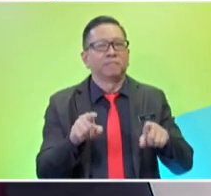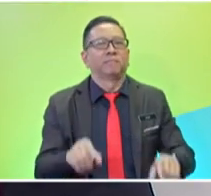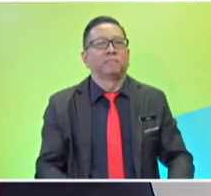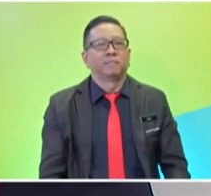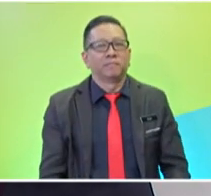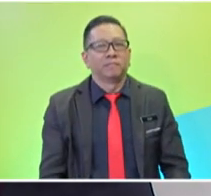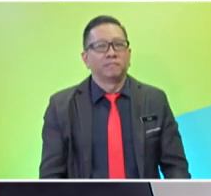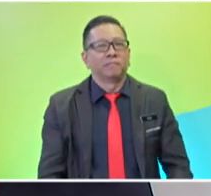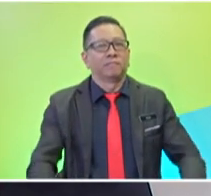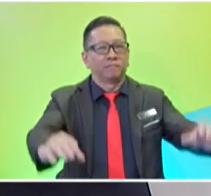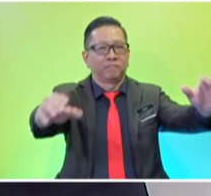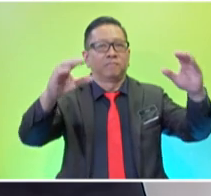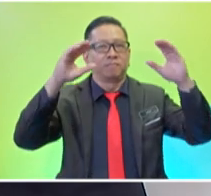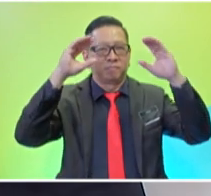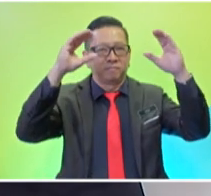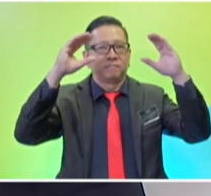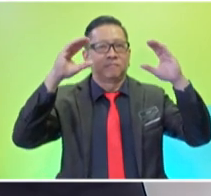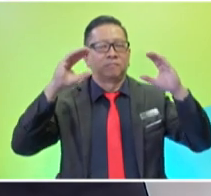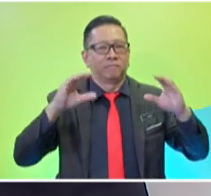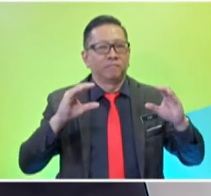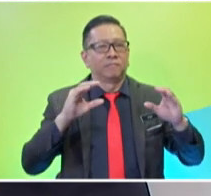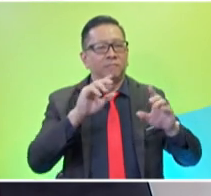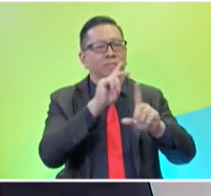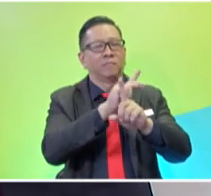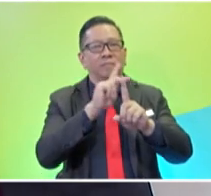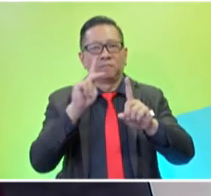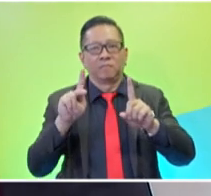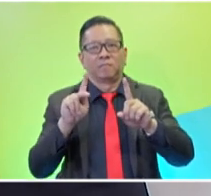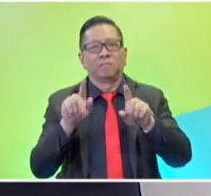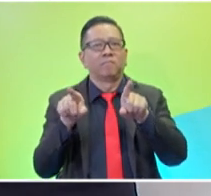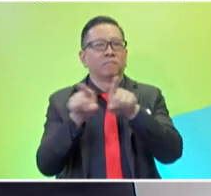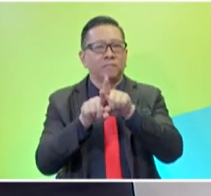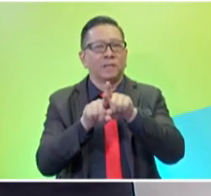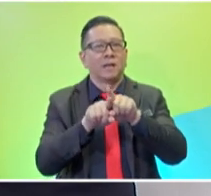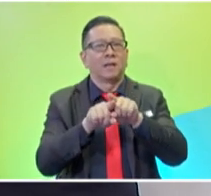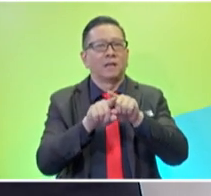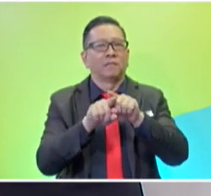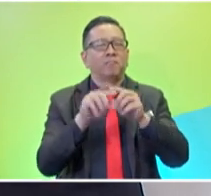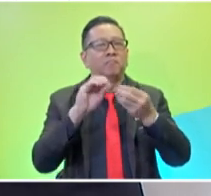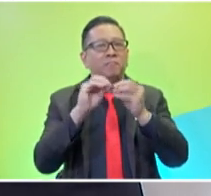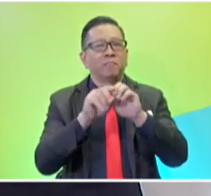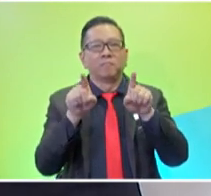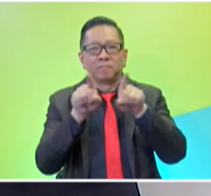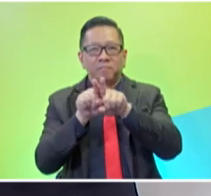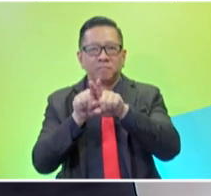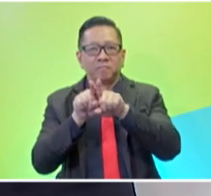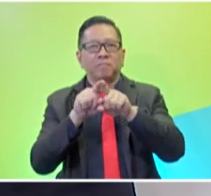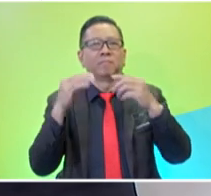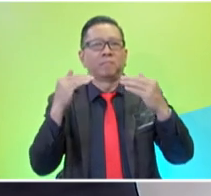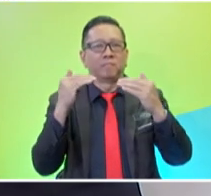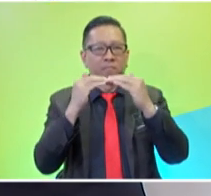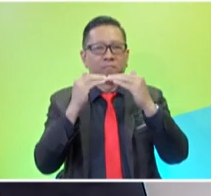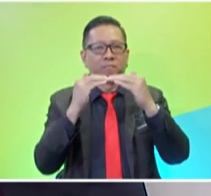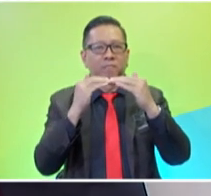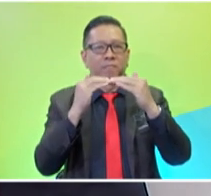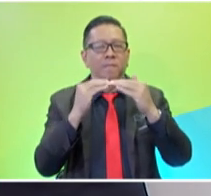jika darah kita mencari kadal yang sama yaitu pun kita mencari nilai yang stabil Oke Emm